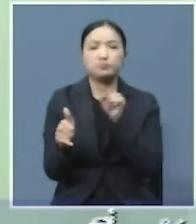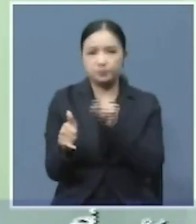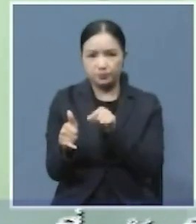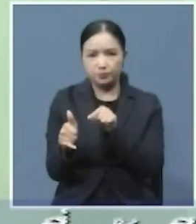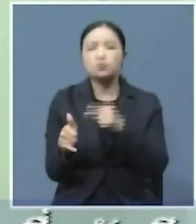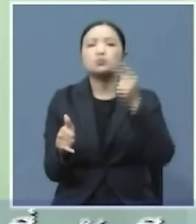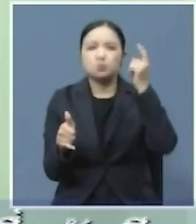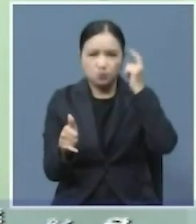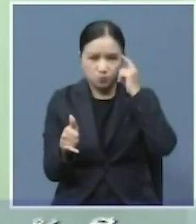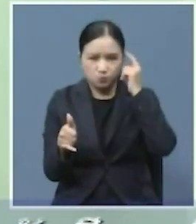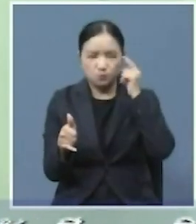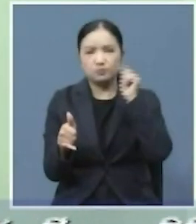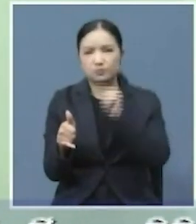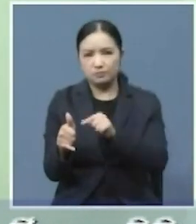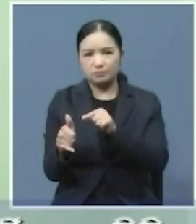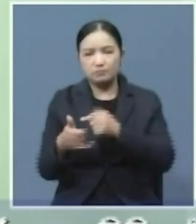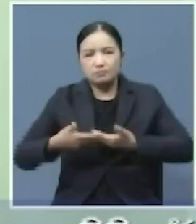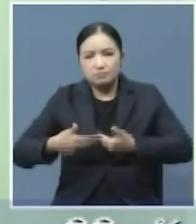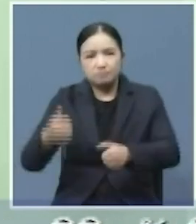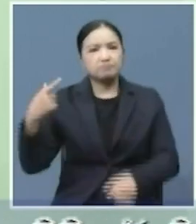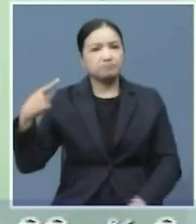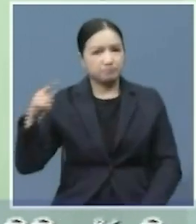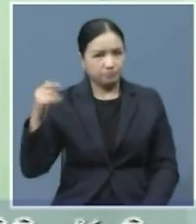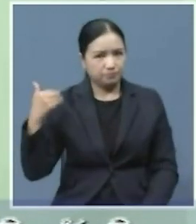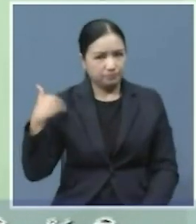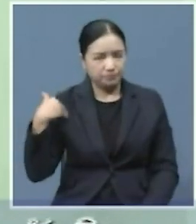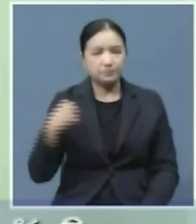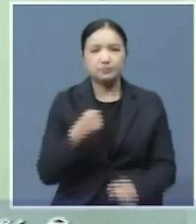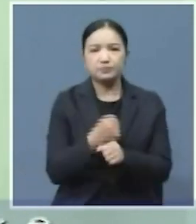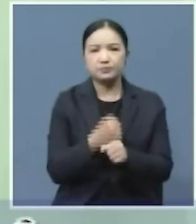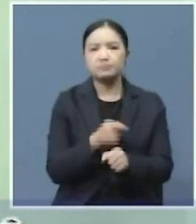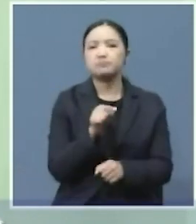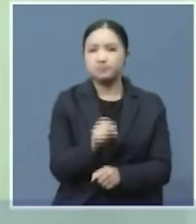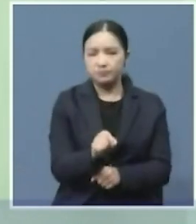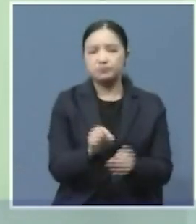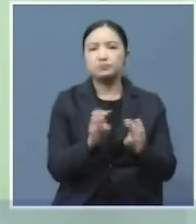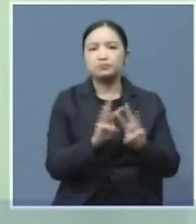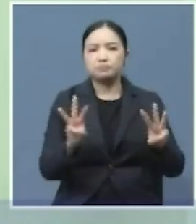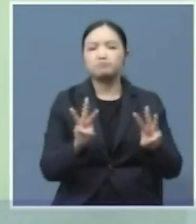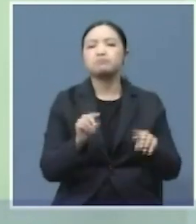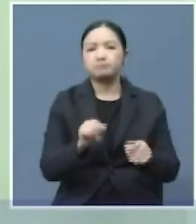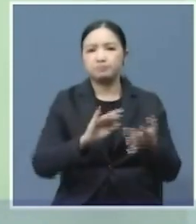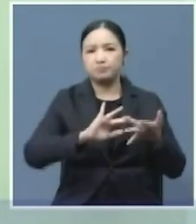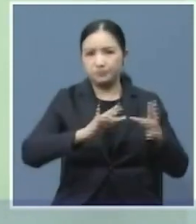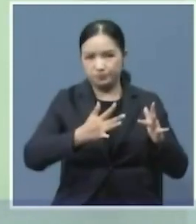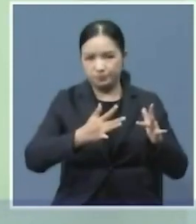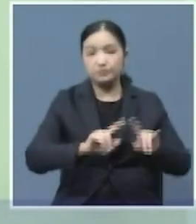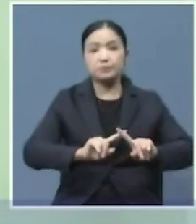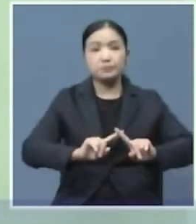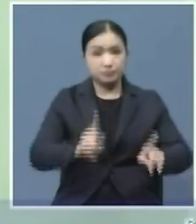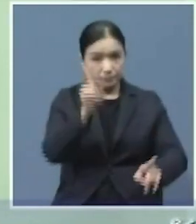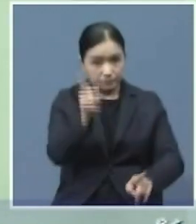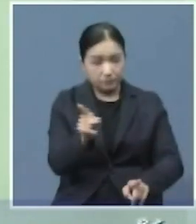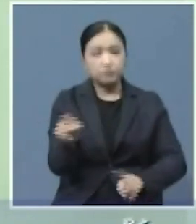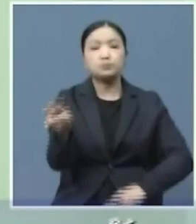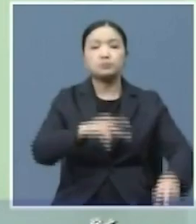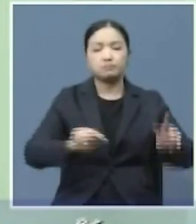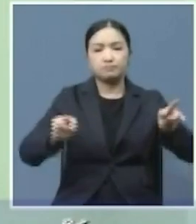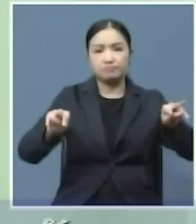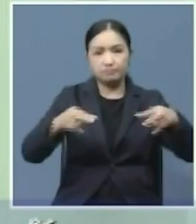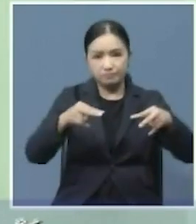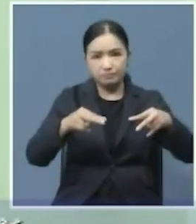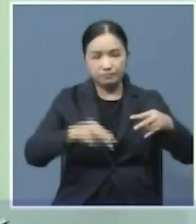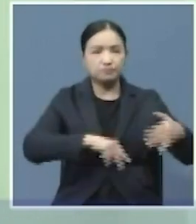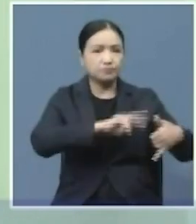สุรเชษฐรู้และได้รับประโยชน์บางส่วนจากการกระทำดังกล่าวนะครับแต่ยังคงต้องตรวจสอบพยานหลักฐาน